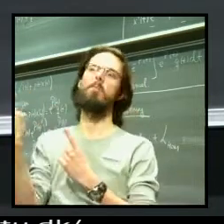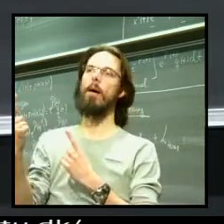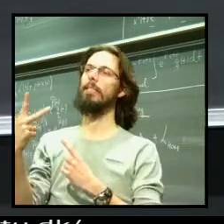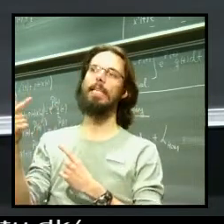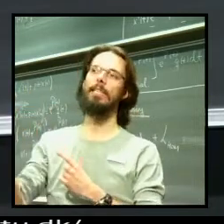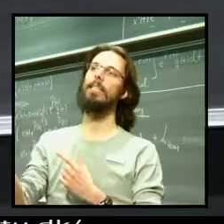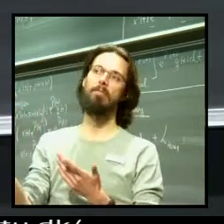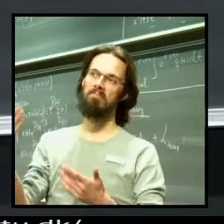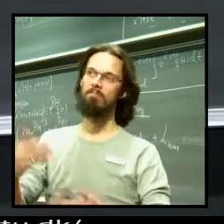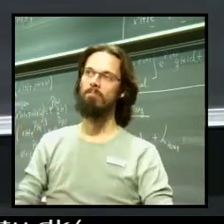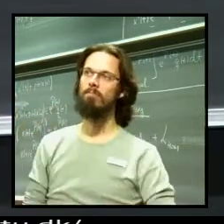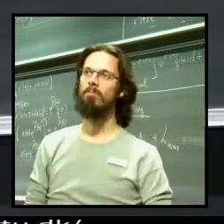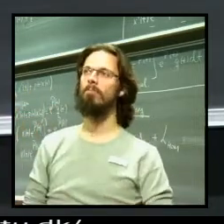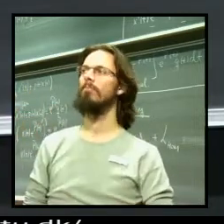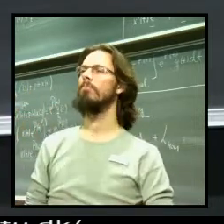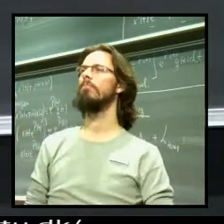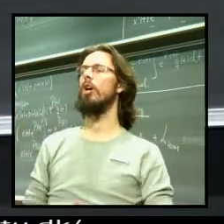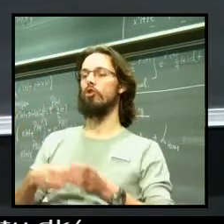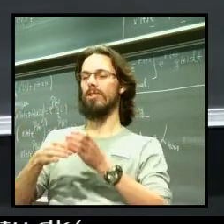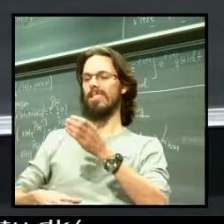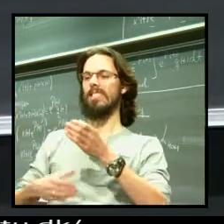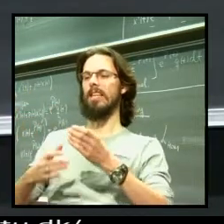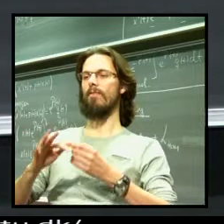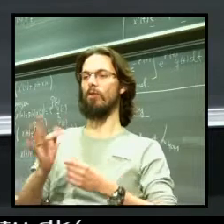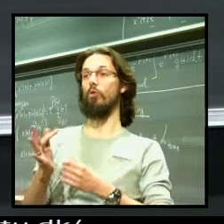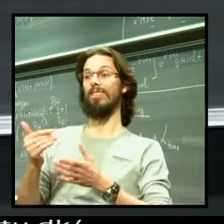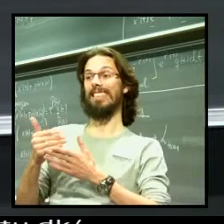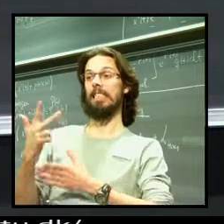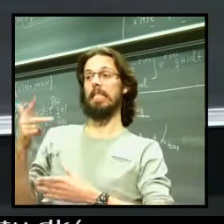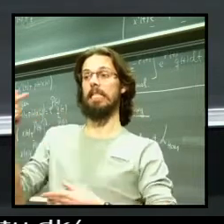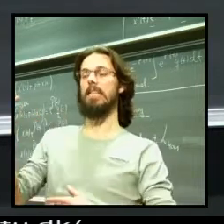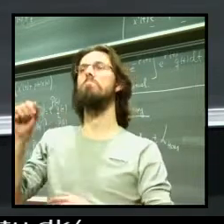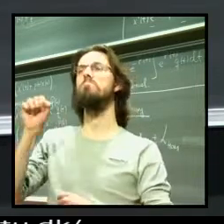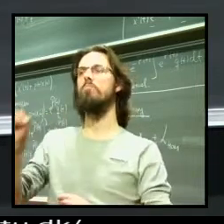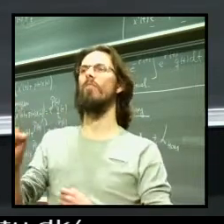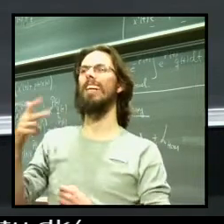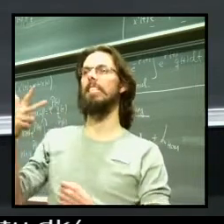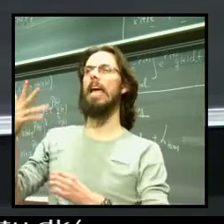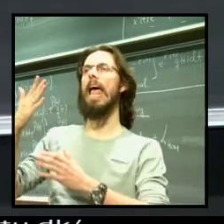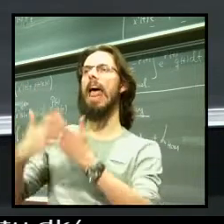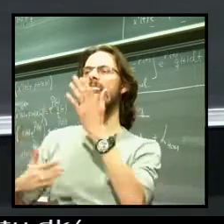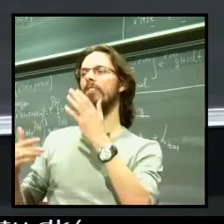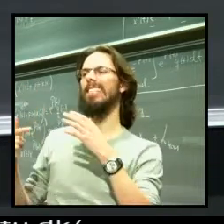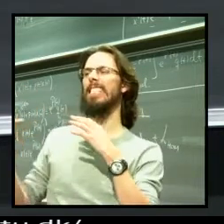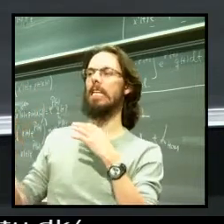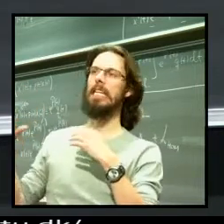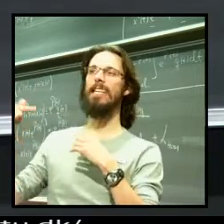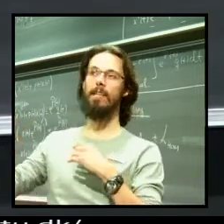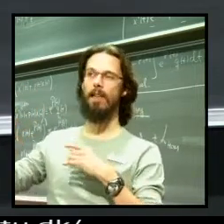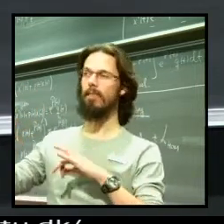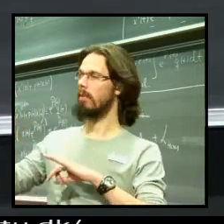Er I med på den? Og en stamfunktion til 3t, det må være 3 halve t i anden. Er det ikke